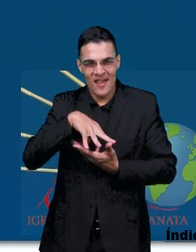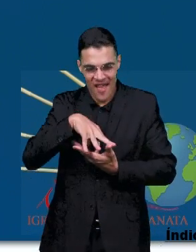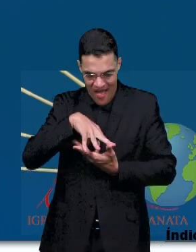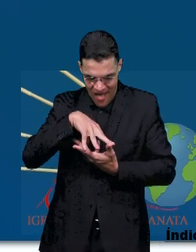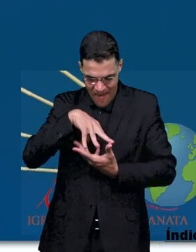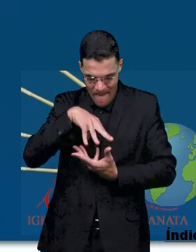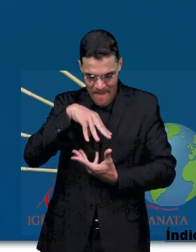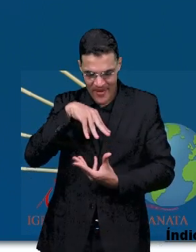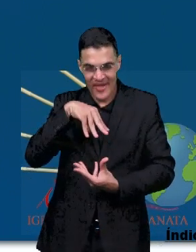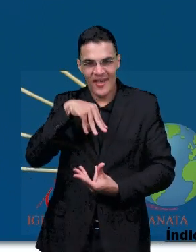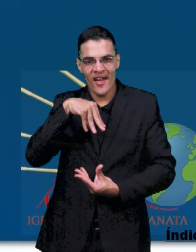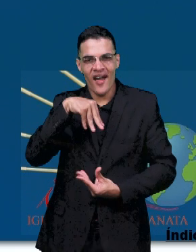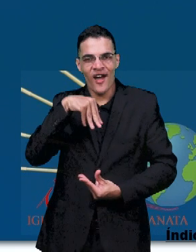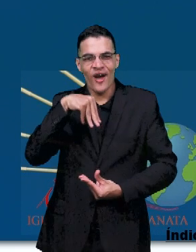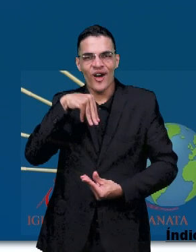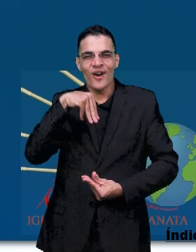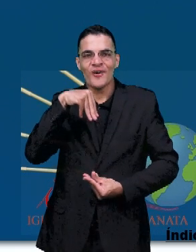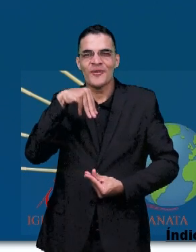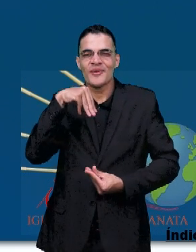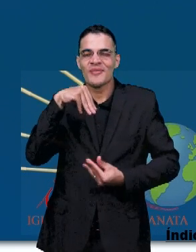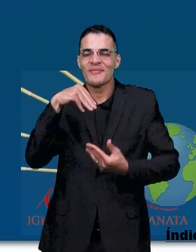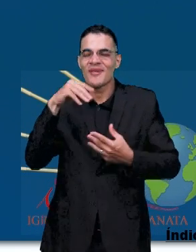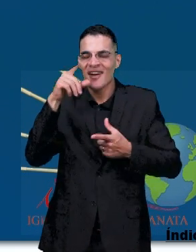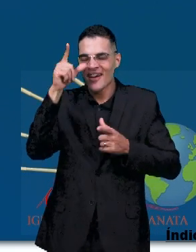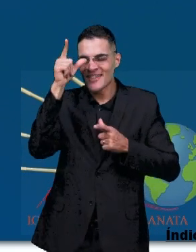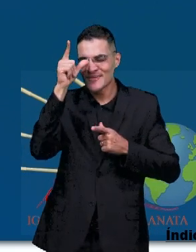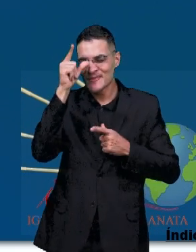И в душе моей поклоняться Тебе,